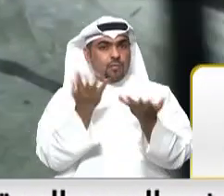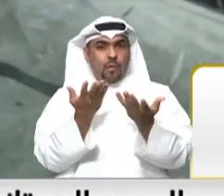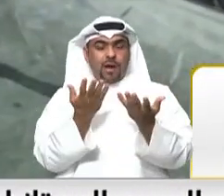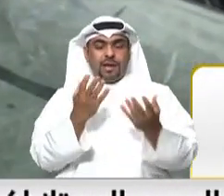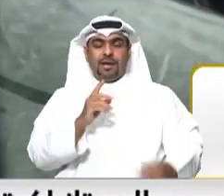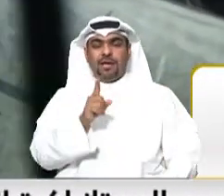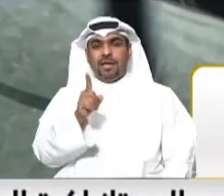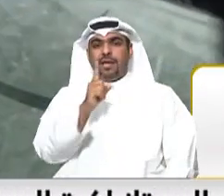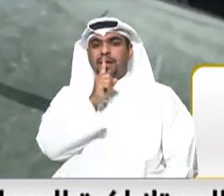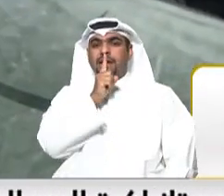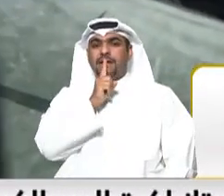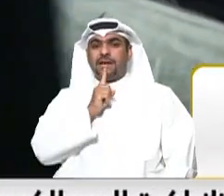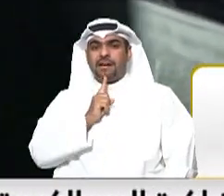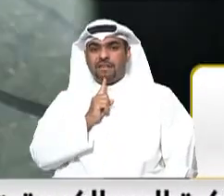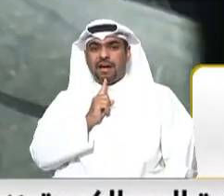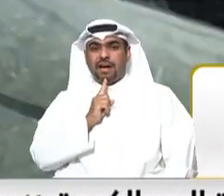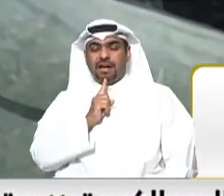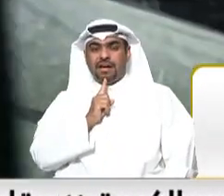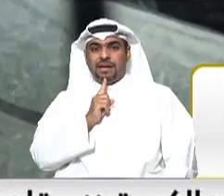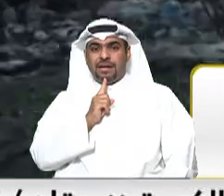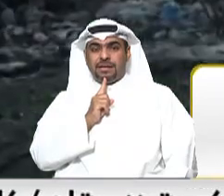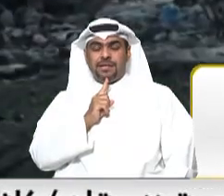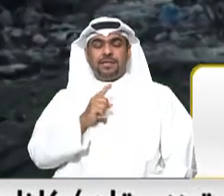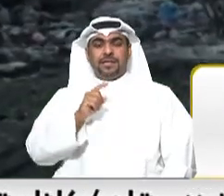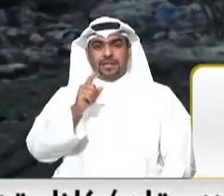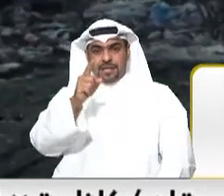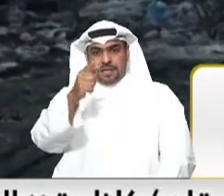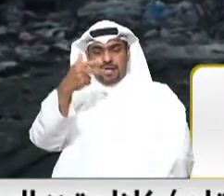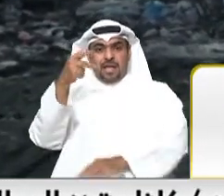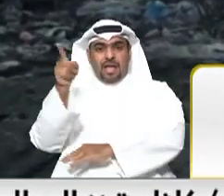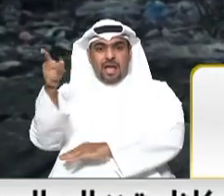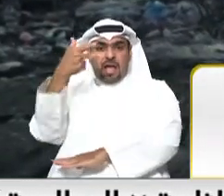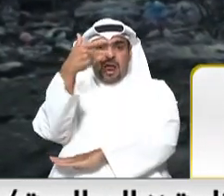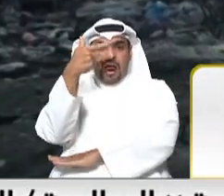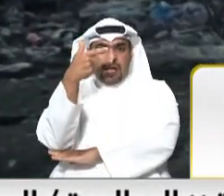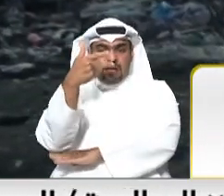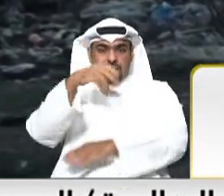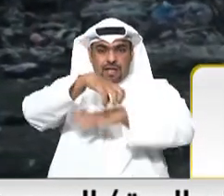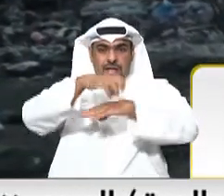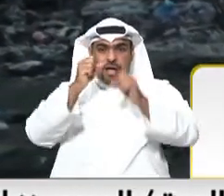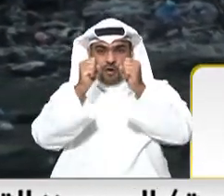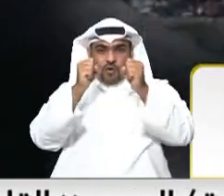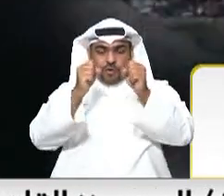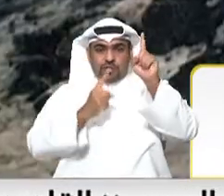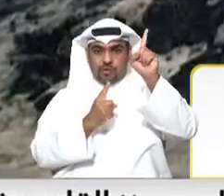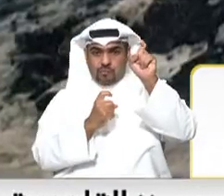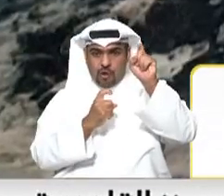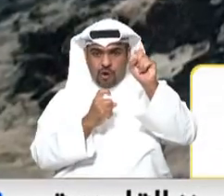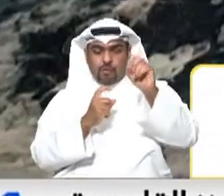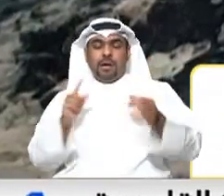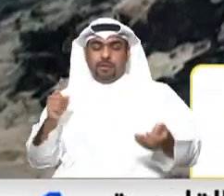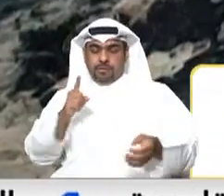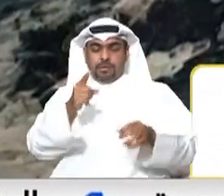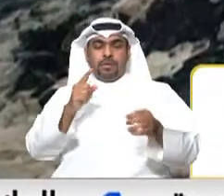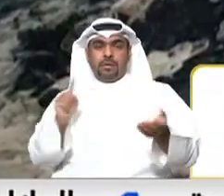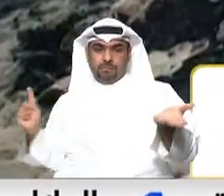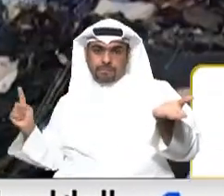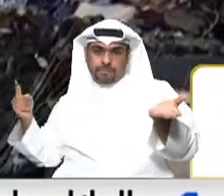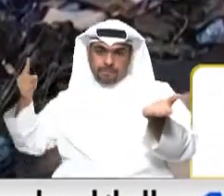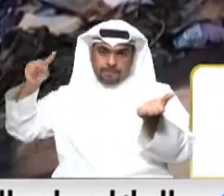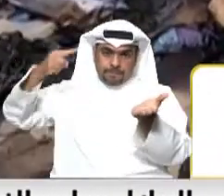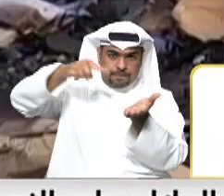غزة، في حين استهدفت سرايا القدس آليات للاحتلال وقصفت تجمعات لجنوده بقذائف الهاون.